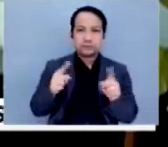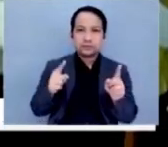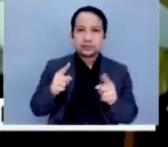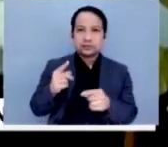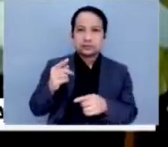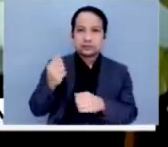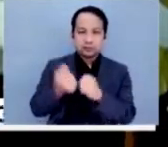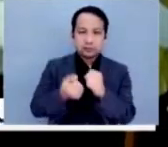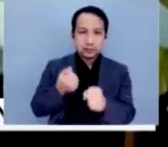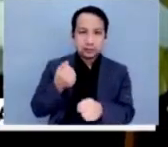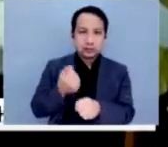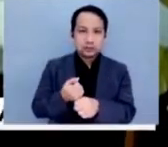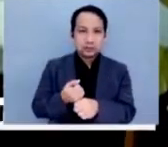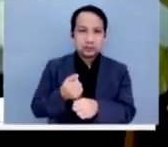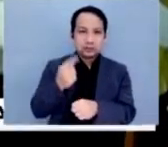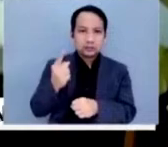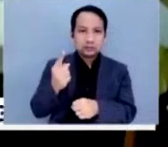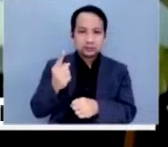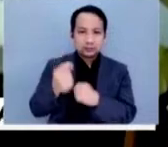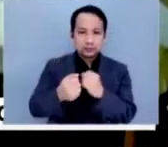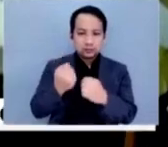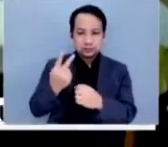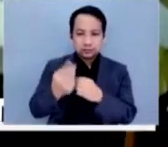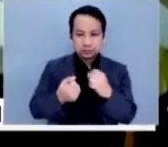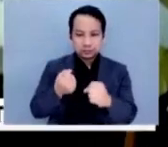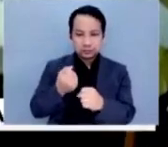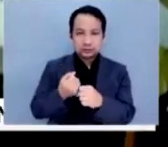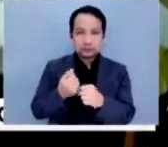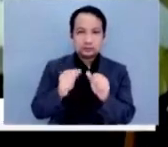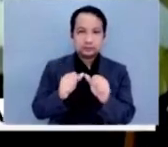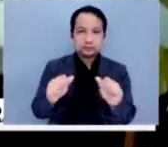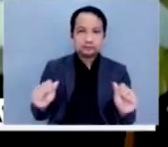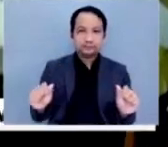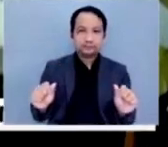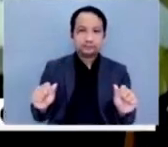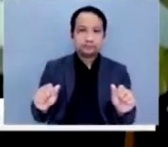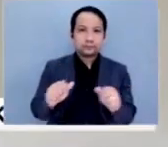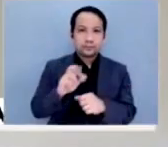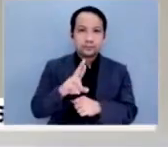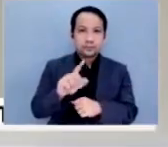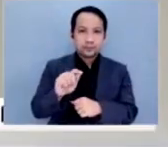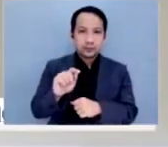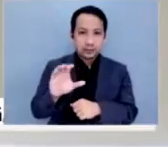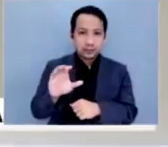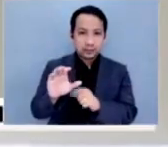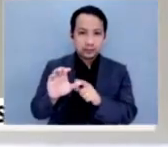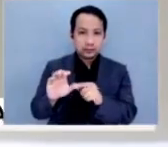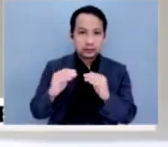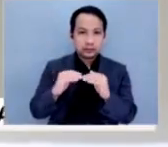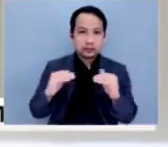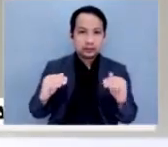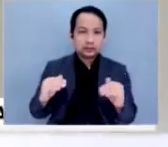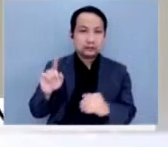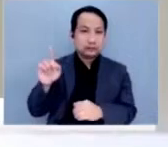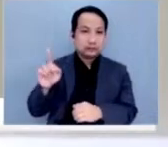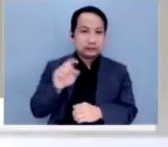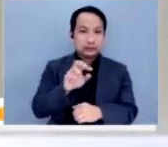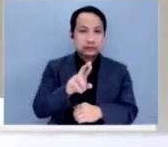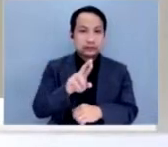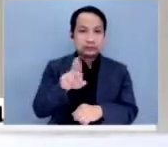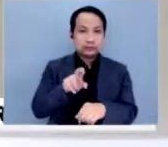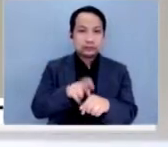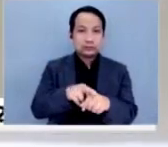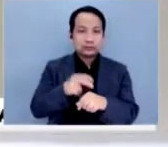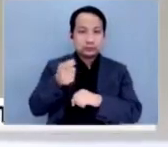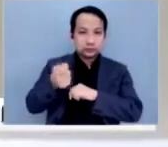ng 1 hanggang 2 taon ang annulment sa RTC level o yung level ng Regional Trial Court. At maaari pa